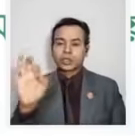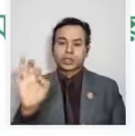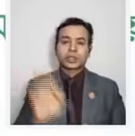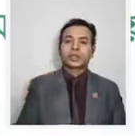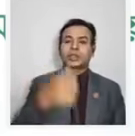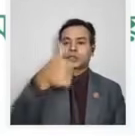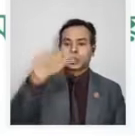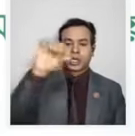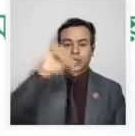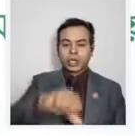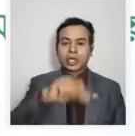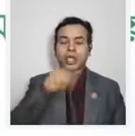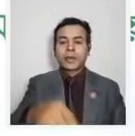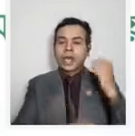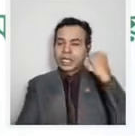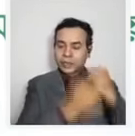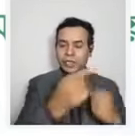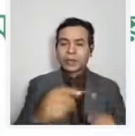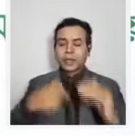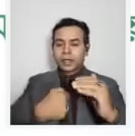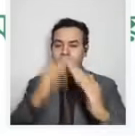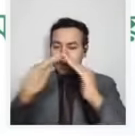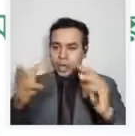2,37,619 জন, বর্তমানে কোয়ারেন্টাইনে আছেন